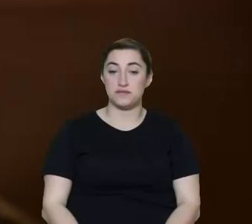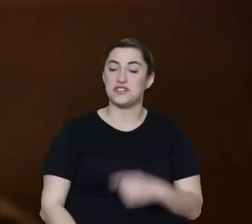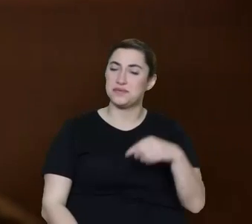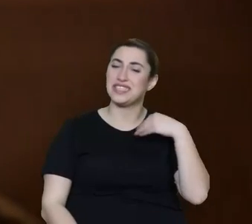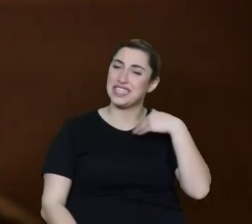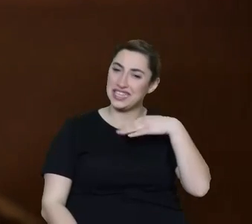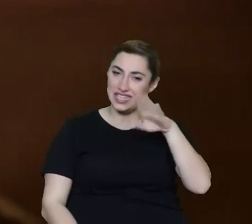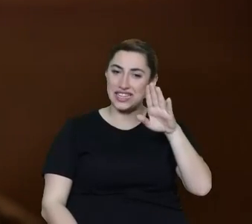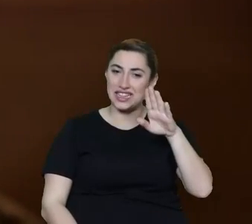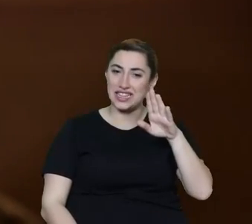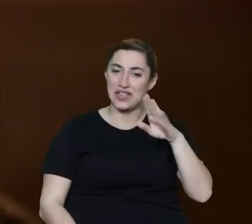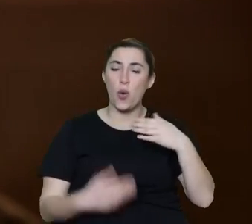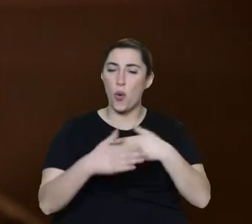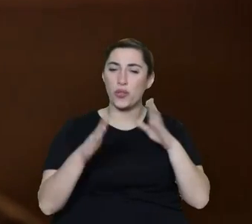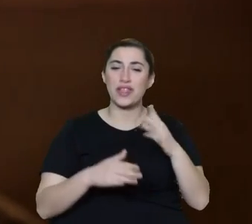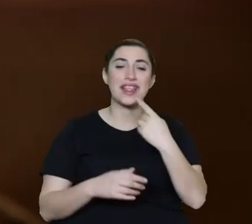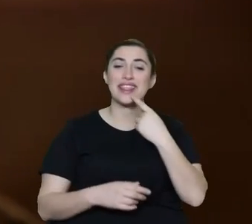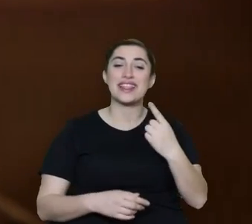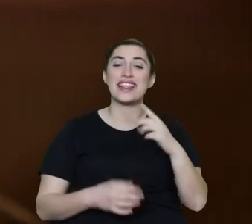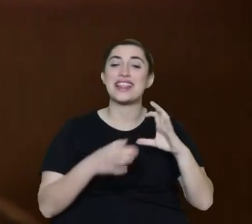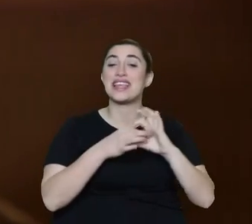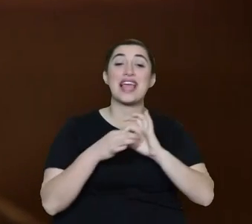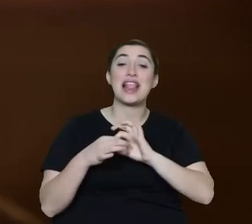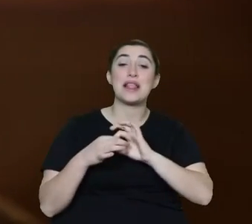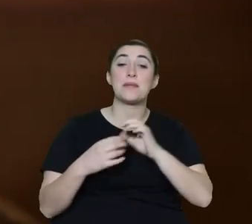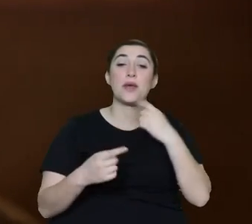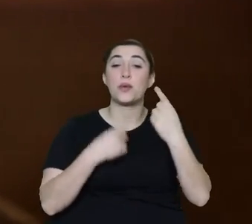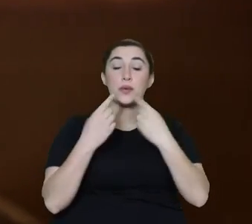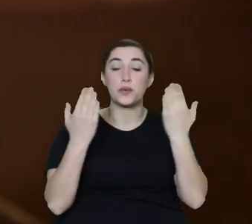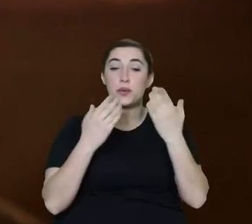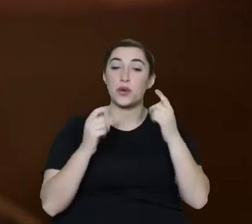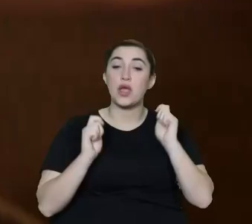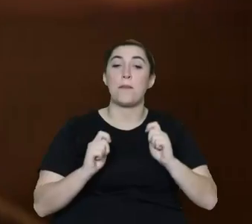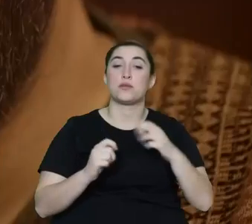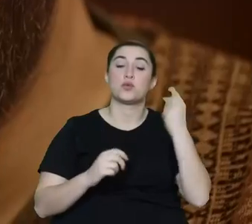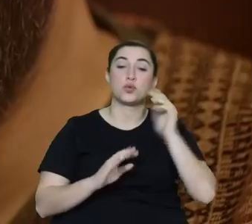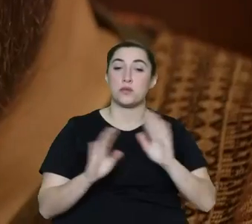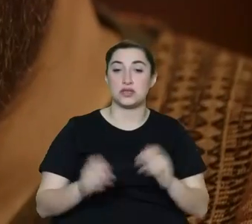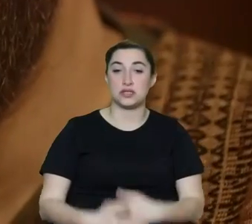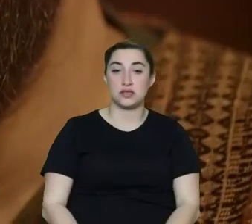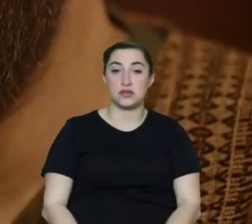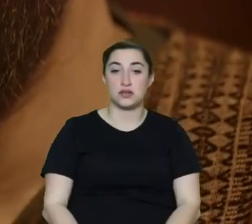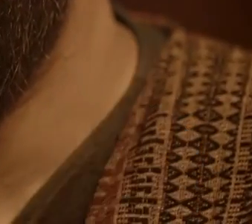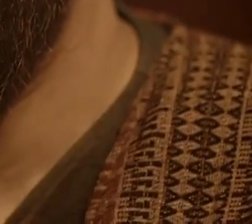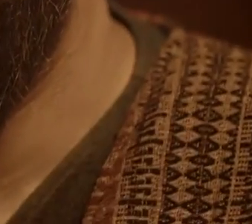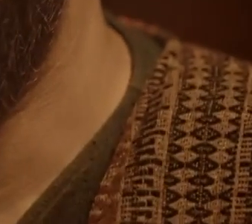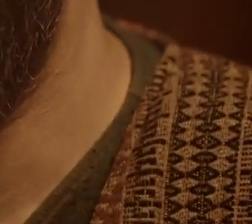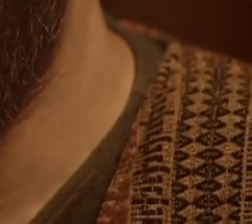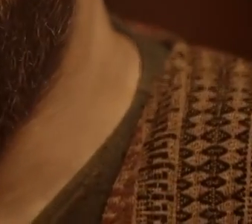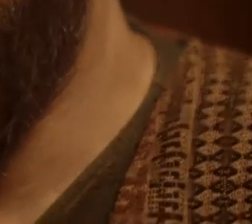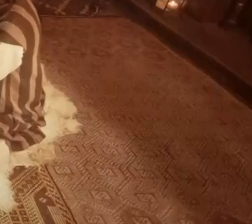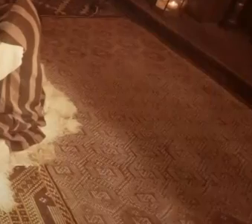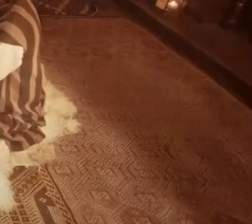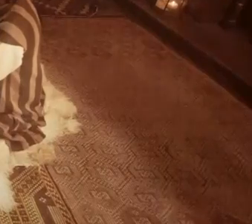Var git şimdi hücrene, dilinden kelime-i tevhid zikrini düşürme. Yunus onaylarcasına gülümseyip ayağa